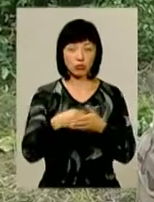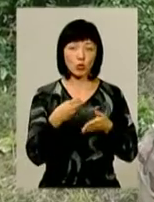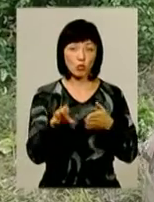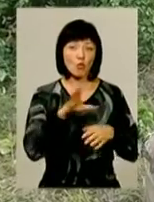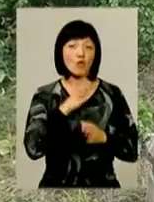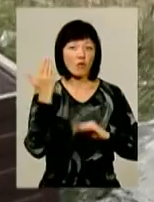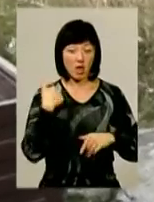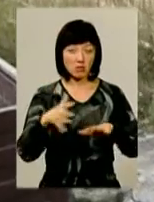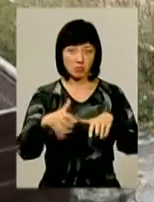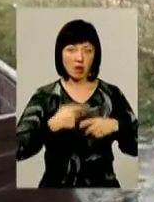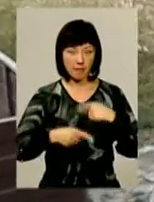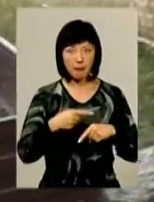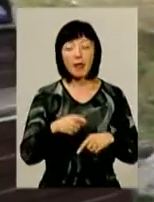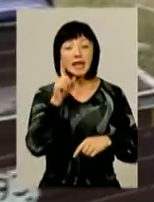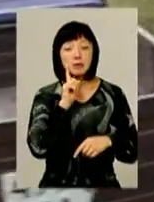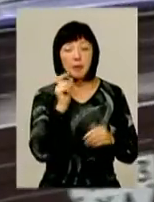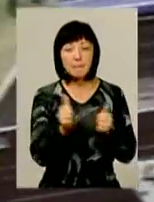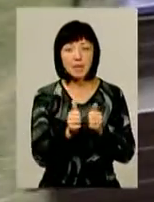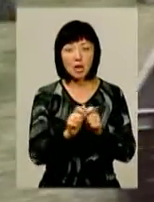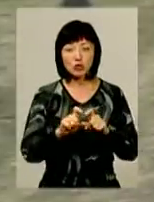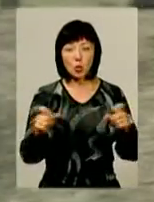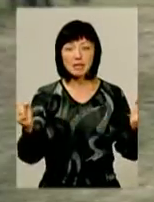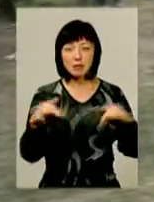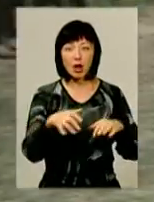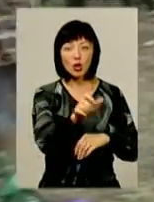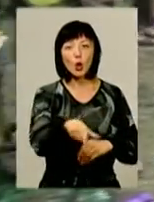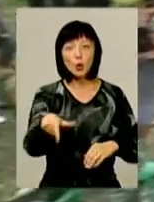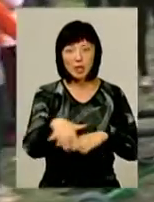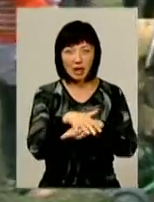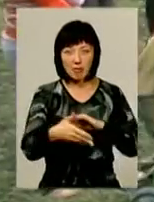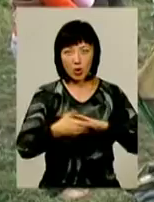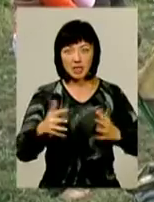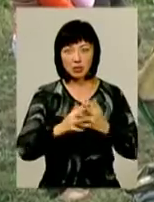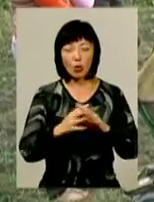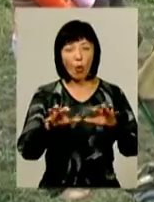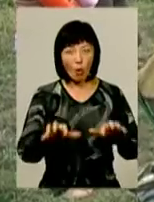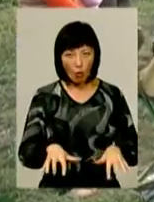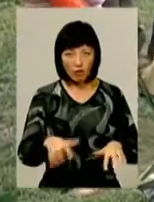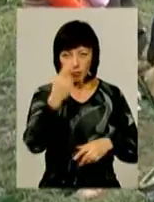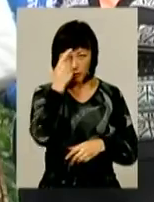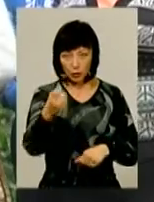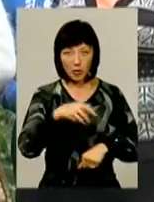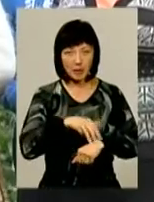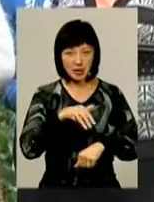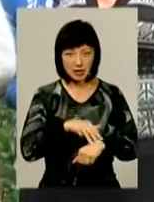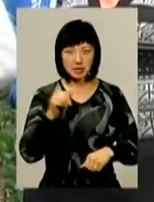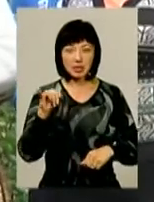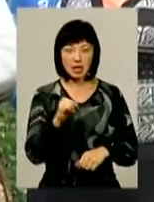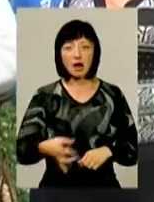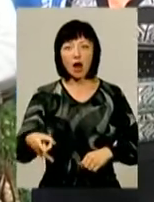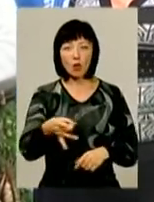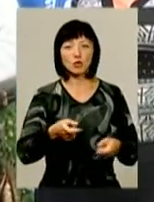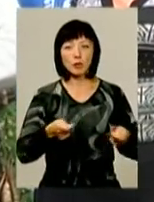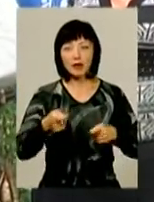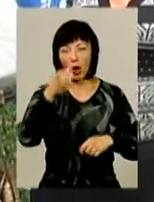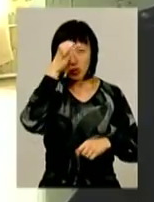його знімаю. Тим часом біля стін школи зібралась купа людей, покликали сільського голову, повідомили правоохоронців та районне